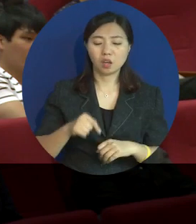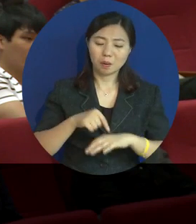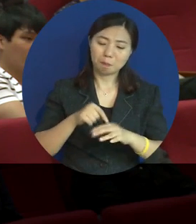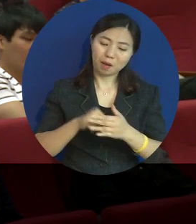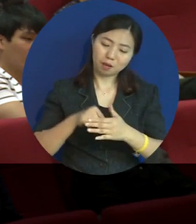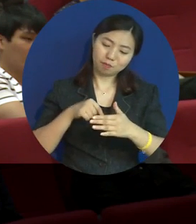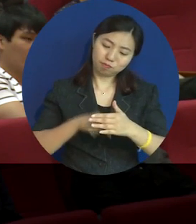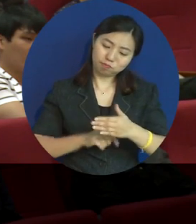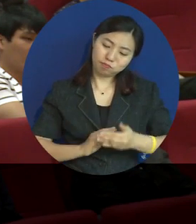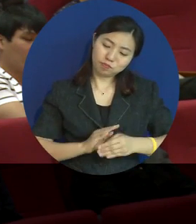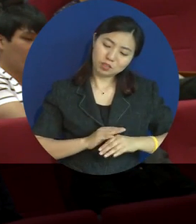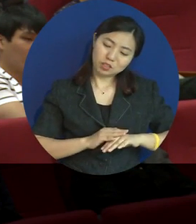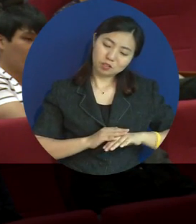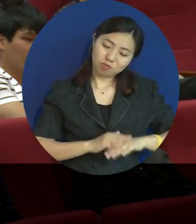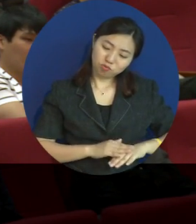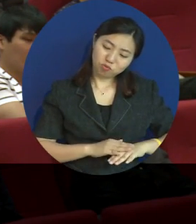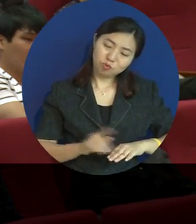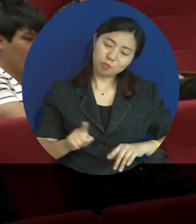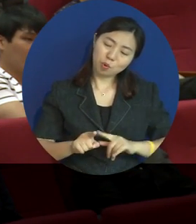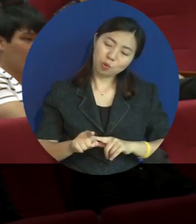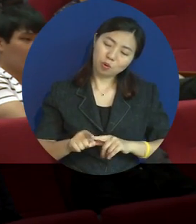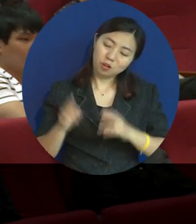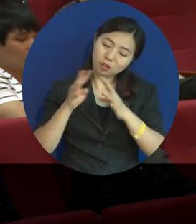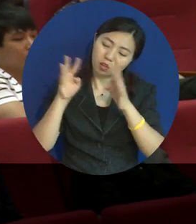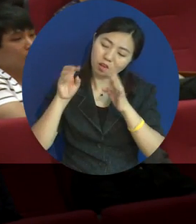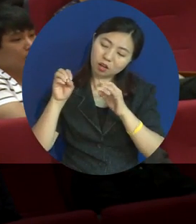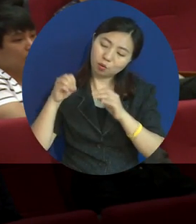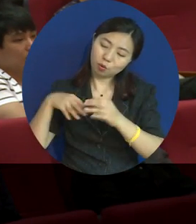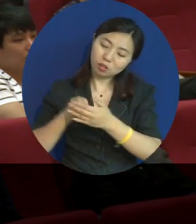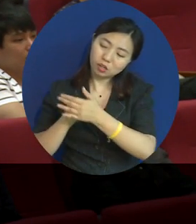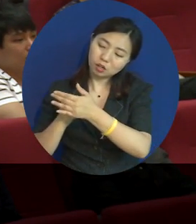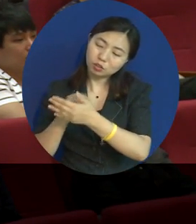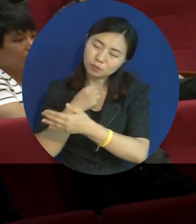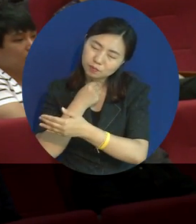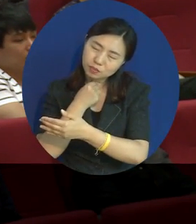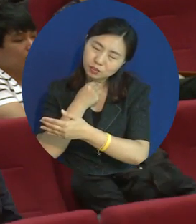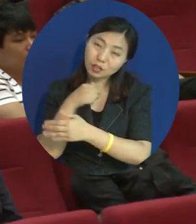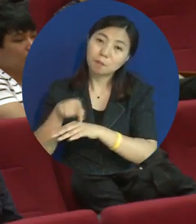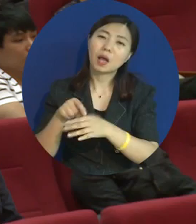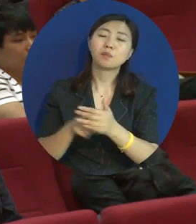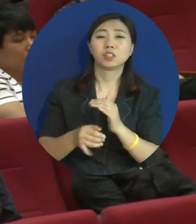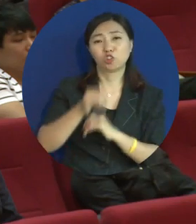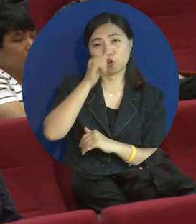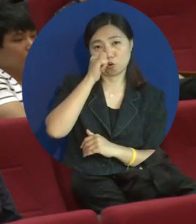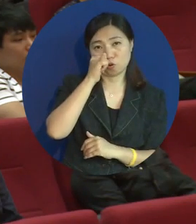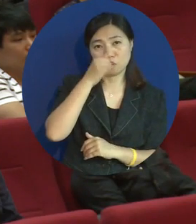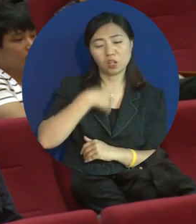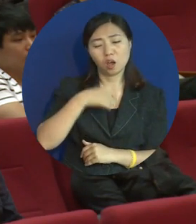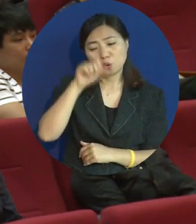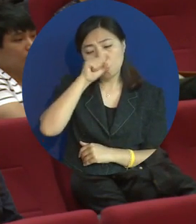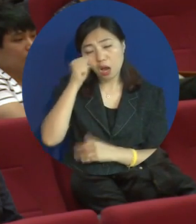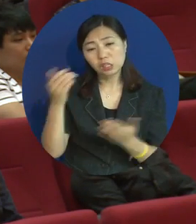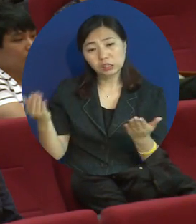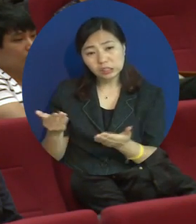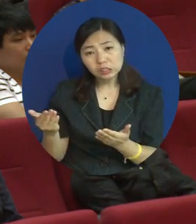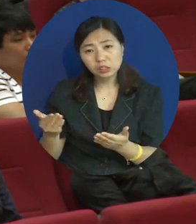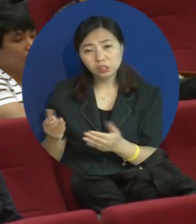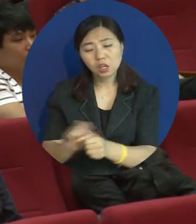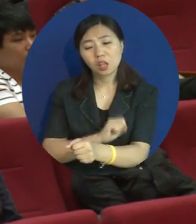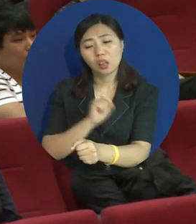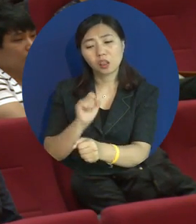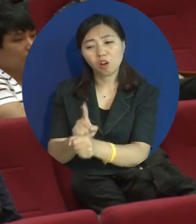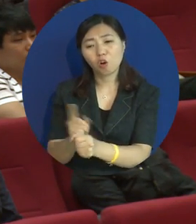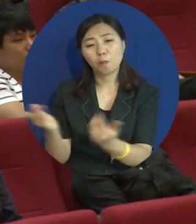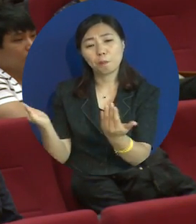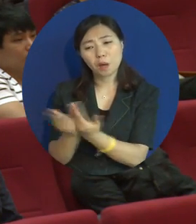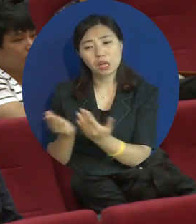계속 마음 한켠에 가고 싶다는 생각은 있는데 이게 그러니까 저는 제가 좋아하는 일을 하고 싶고 제가 적성에